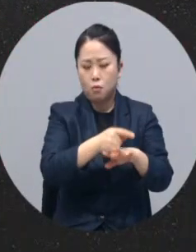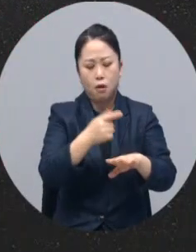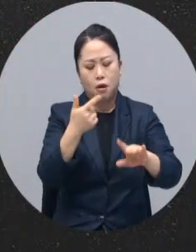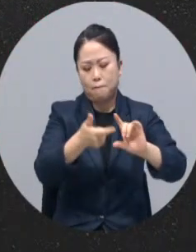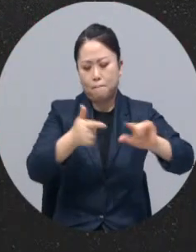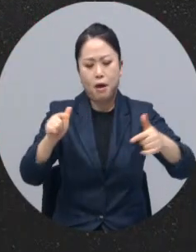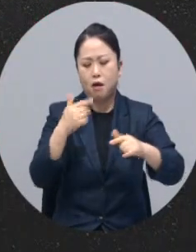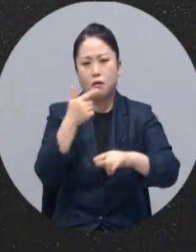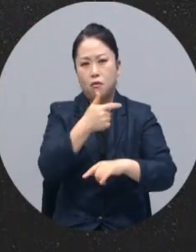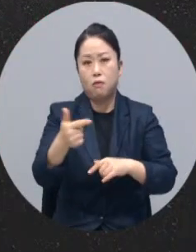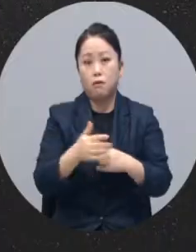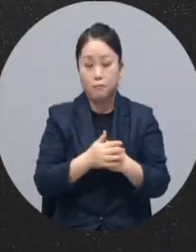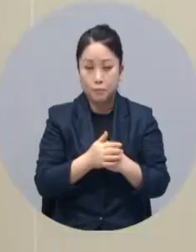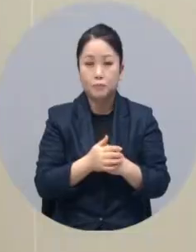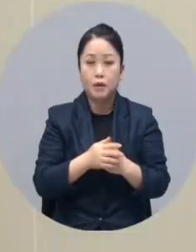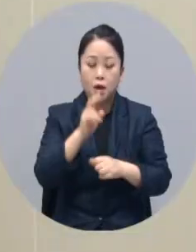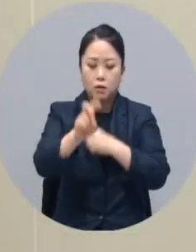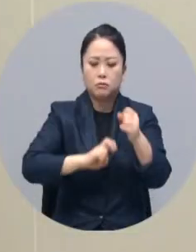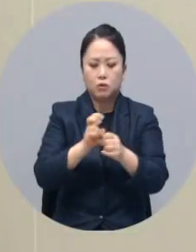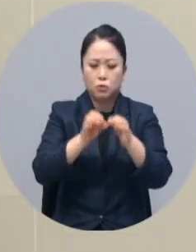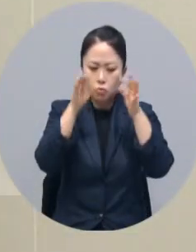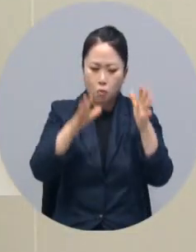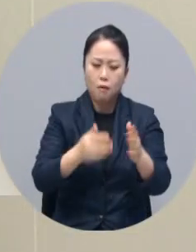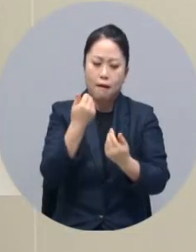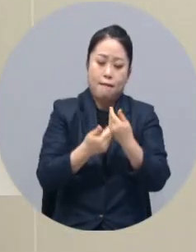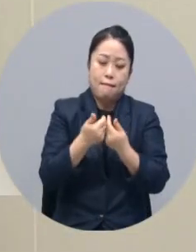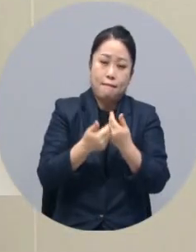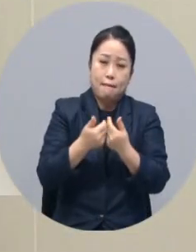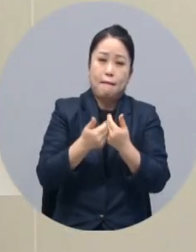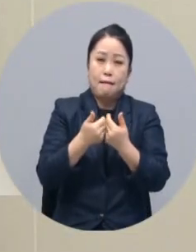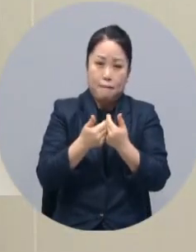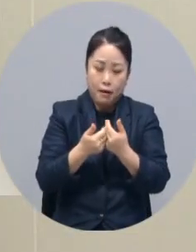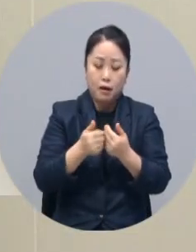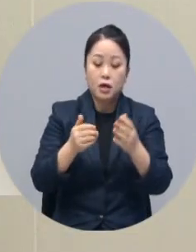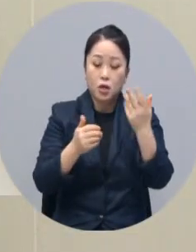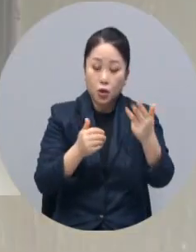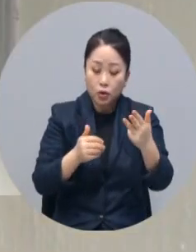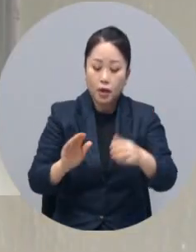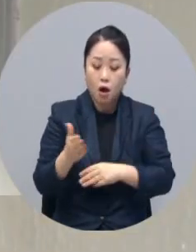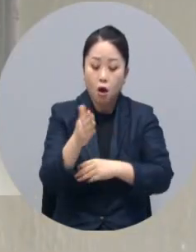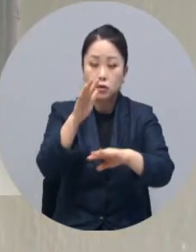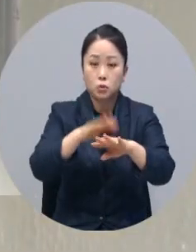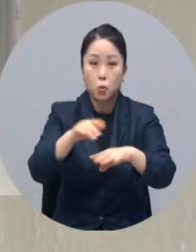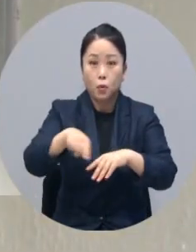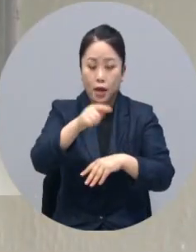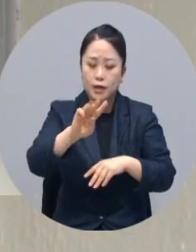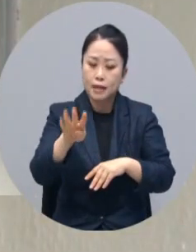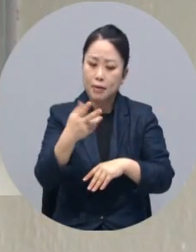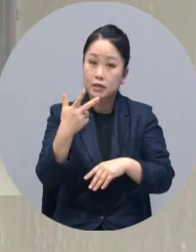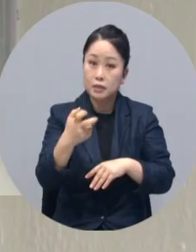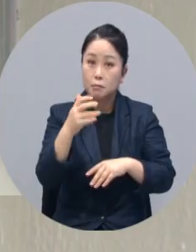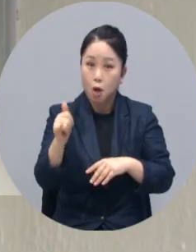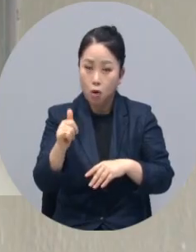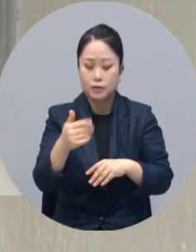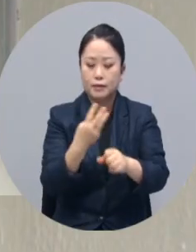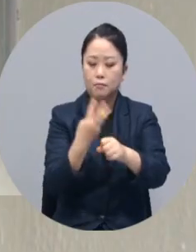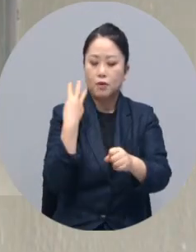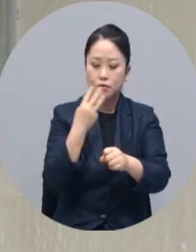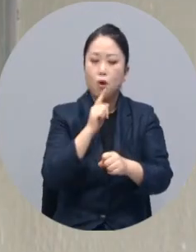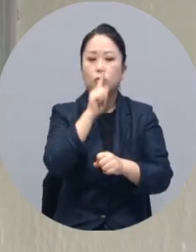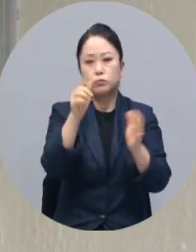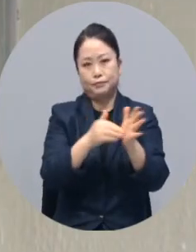때문입니다 20여 연간 갈등이 이어지자 여덟개 청개 어인 470여 명은 3년 전 한수원을 상대로 민사